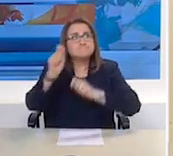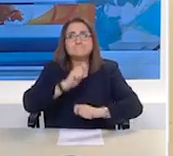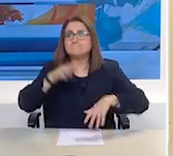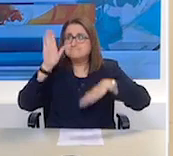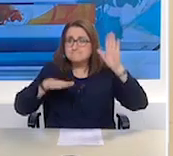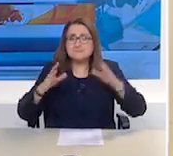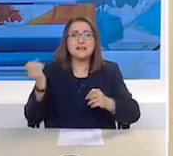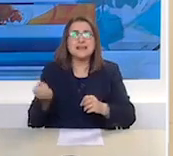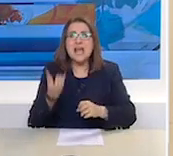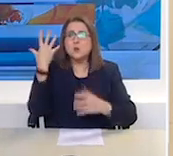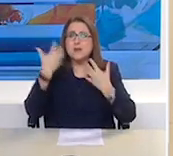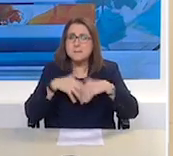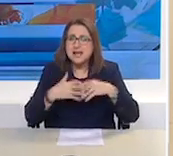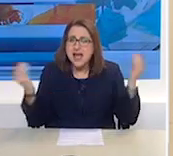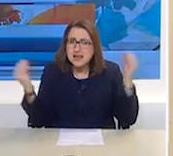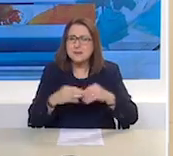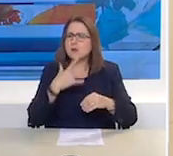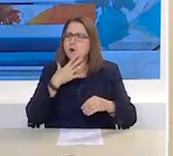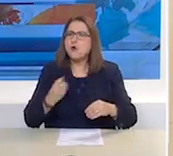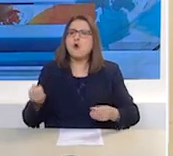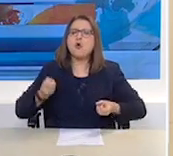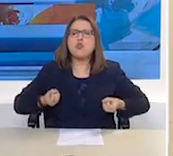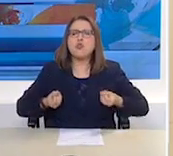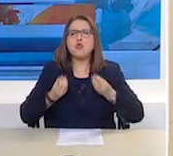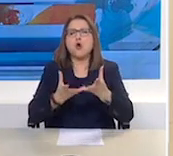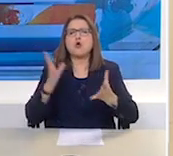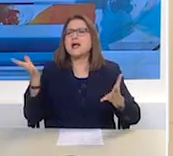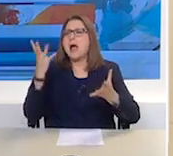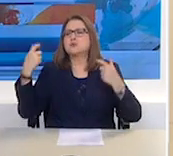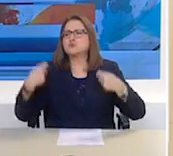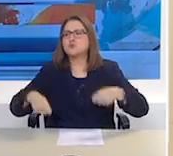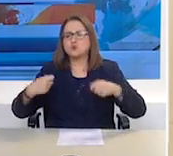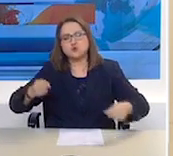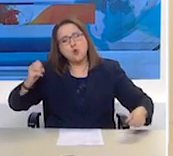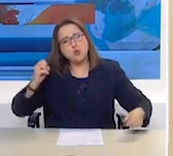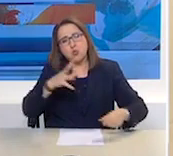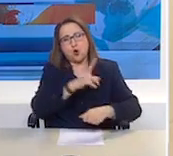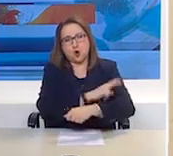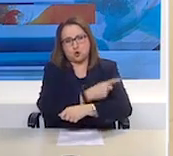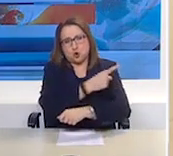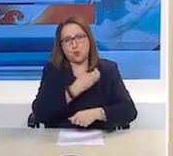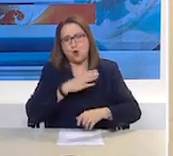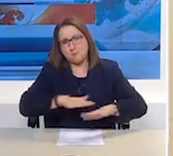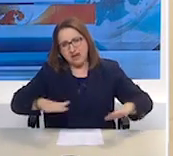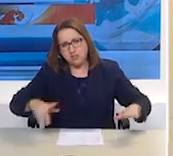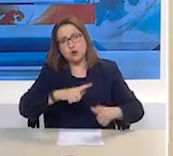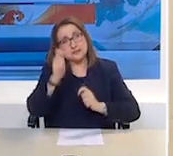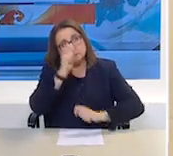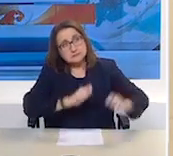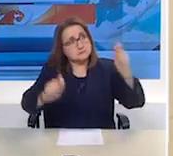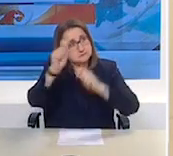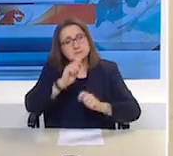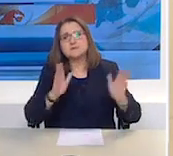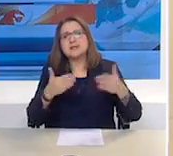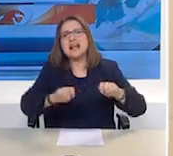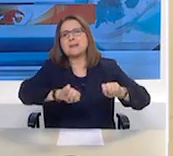και εξυγχρονισμού από μια μεγάλη δωρεά που υπήρχε σε εξέλιξη. Επομένως, δεν υπάρχει κανένας λόγος ανησυχίας. Θα επιστρέψουμε